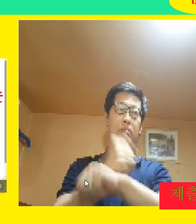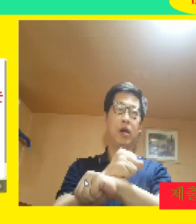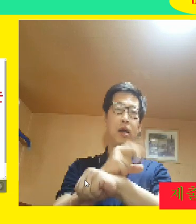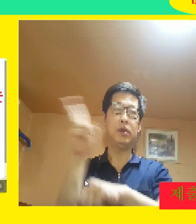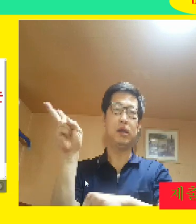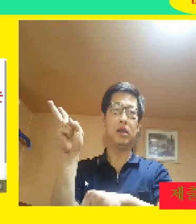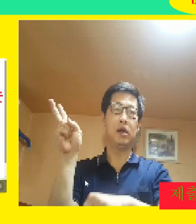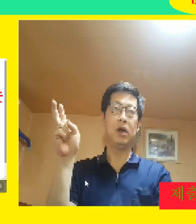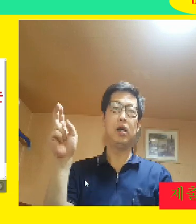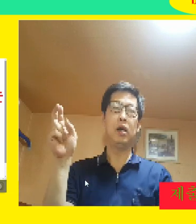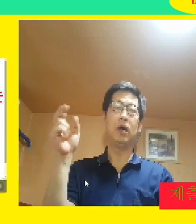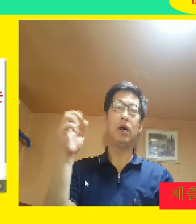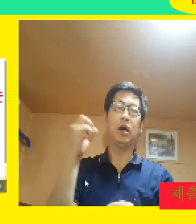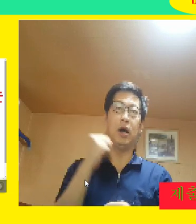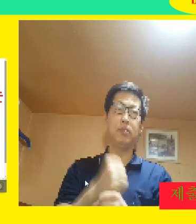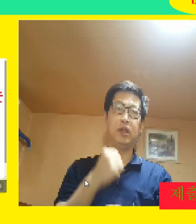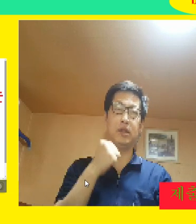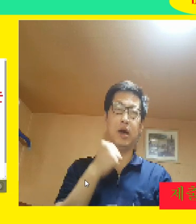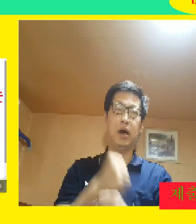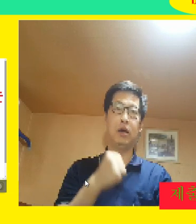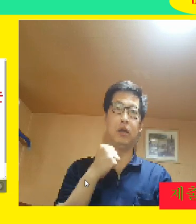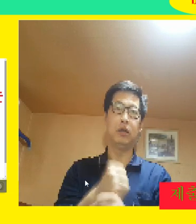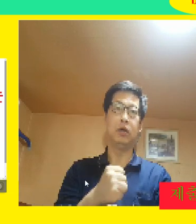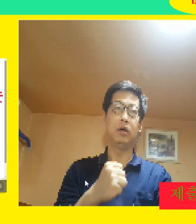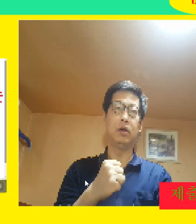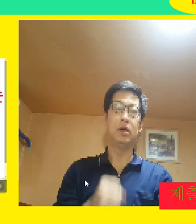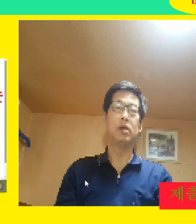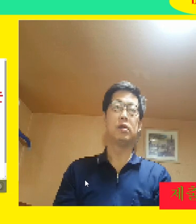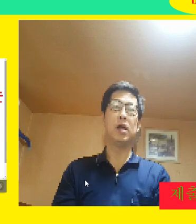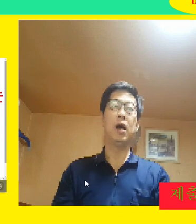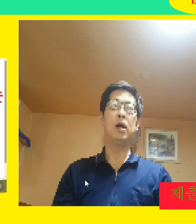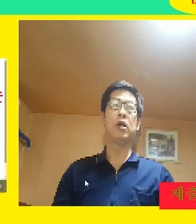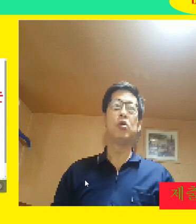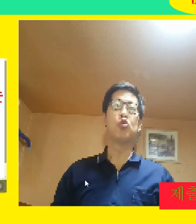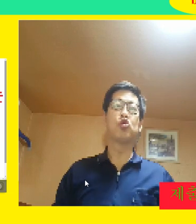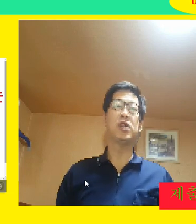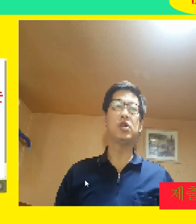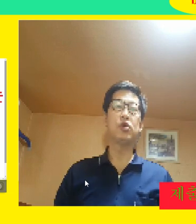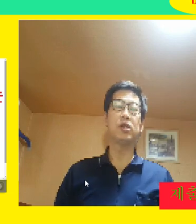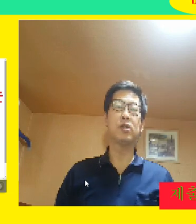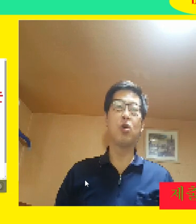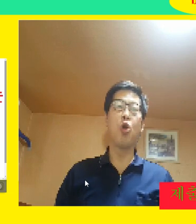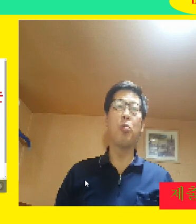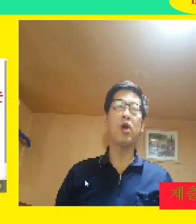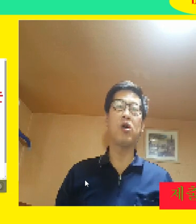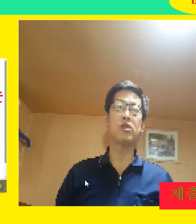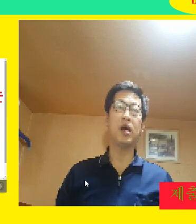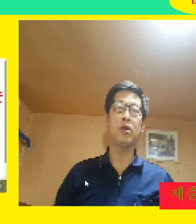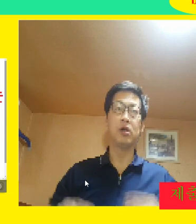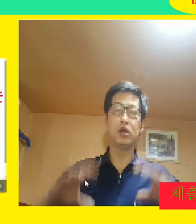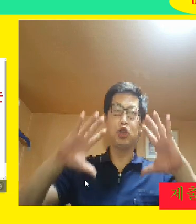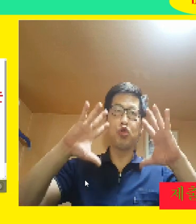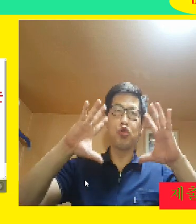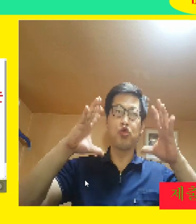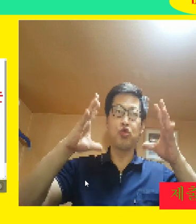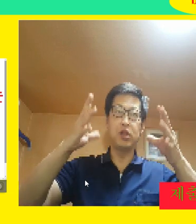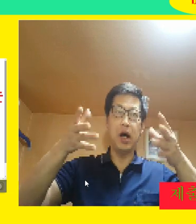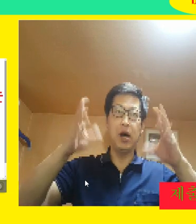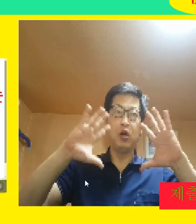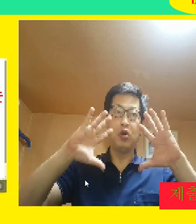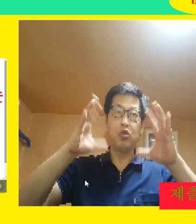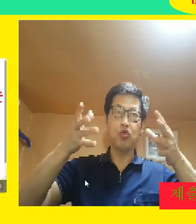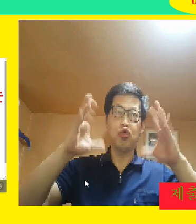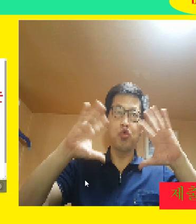익숙해야만 합니다. 자 국제적인 글로벌이란 거잖아요. 지구는